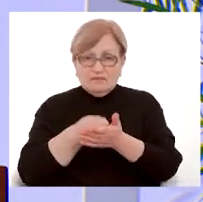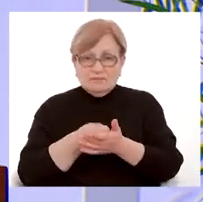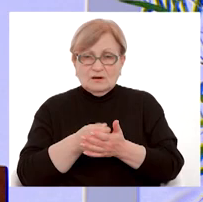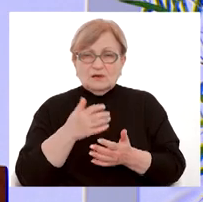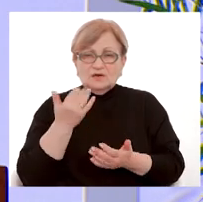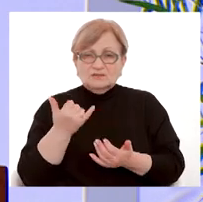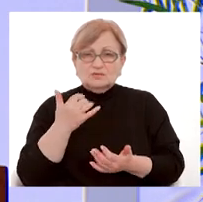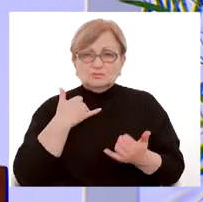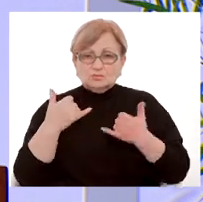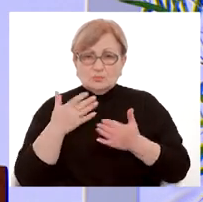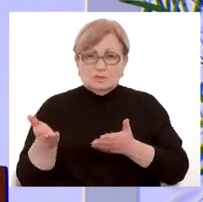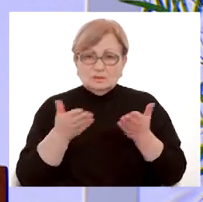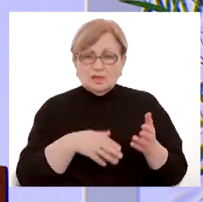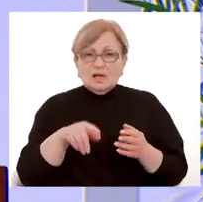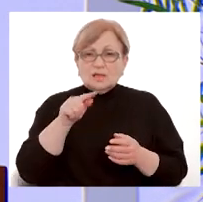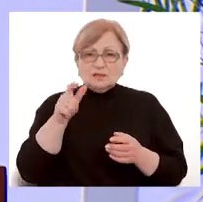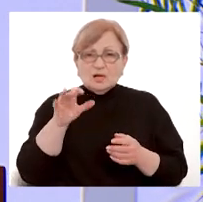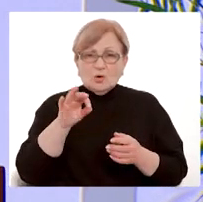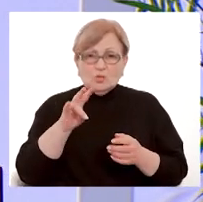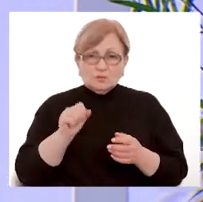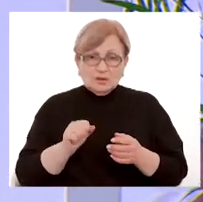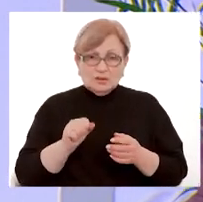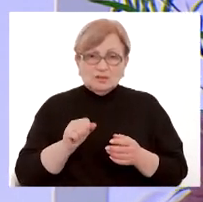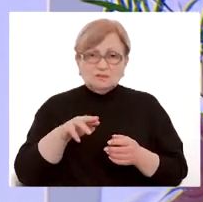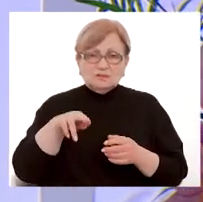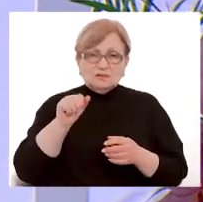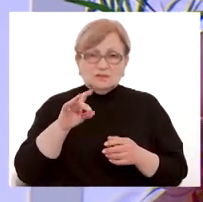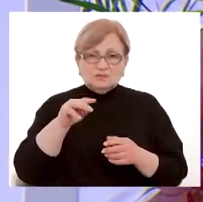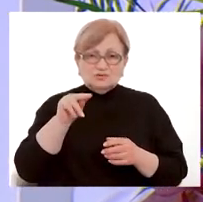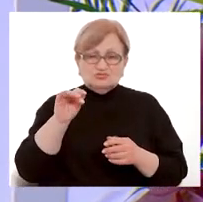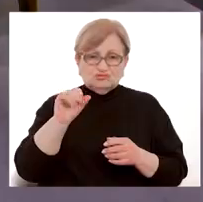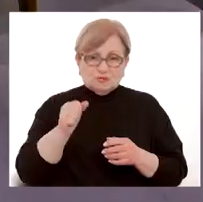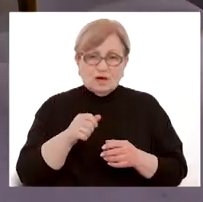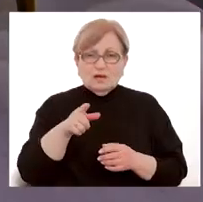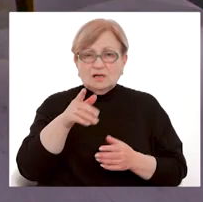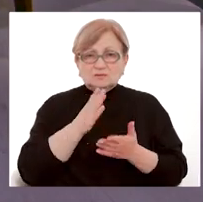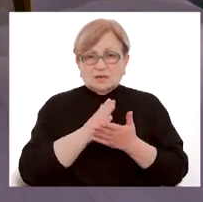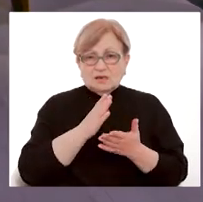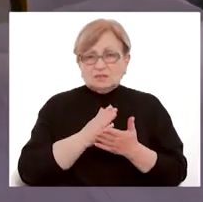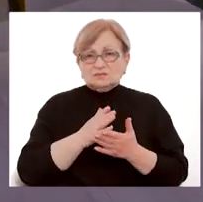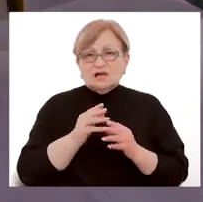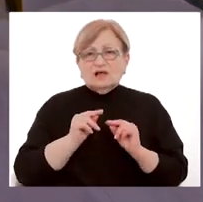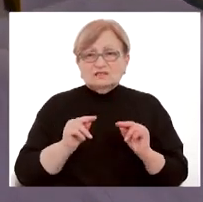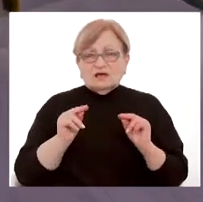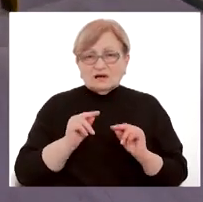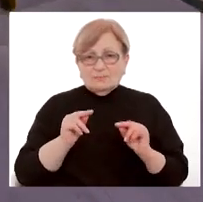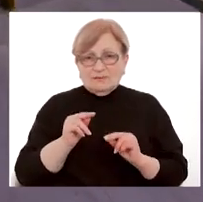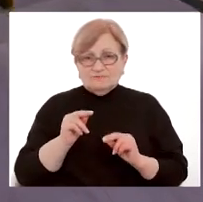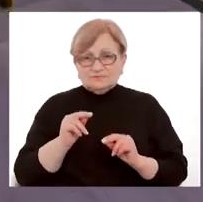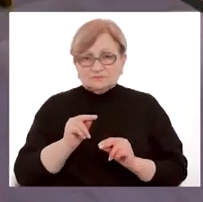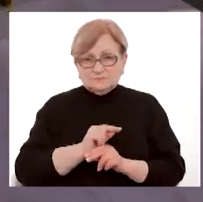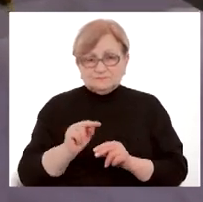გადაცემის სტუმარი არის თეონა დარჩია, ოკუპაციური თერაპევტი. თეონა, ვსაუბრობთ ჯანსაღ კვებაზე, ძალიან